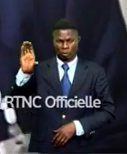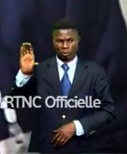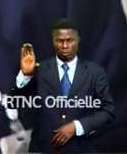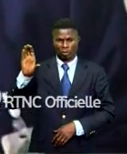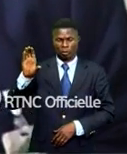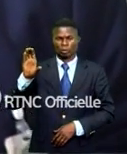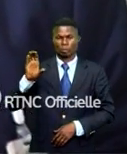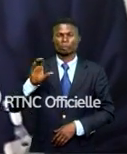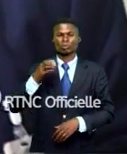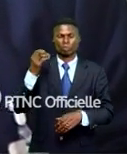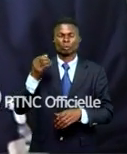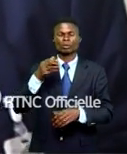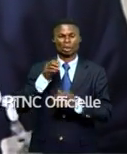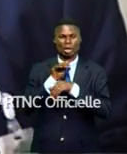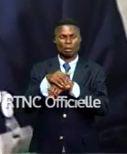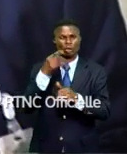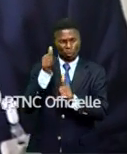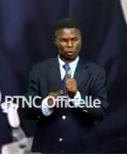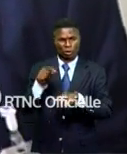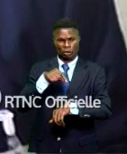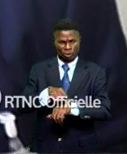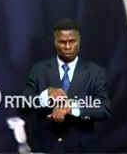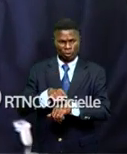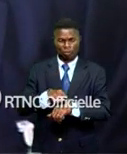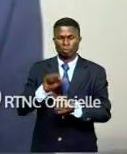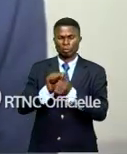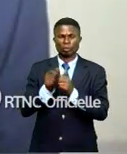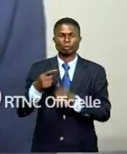hésité un seul instant à me tendre la main.